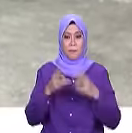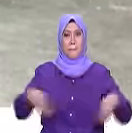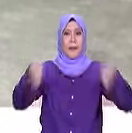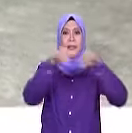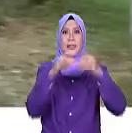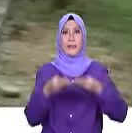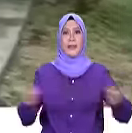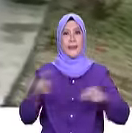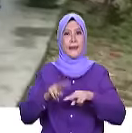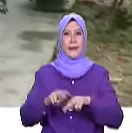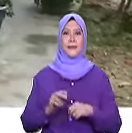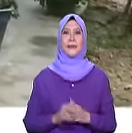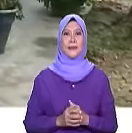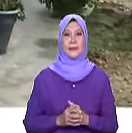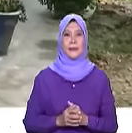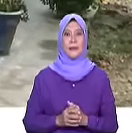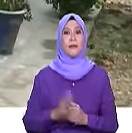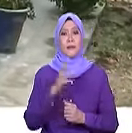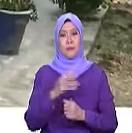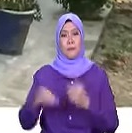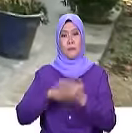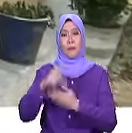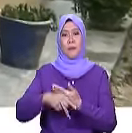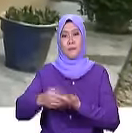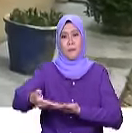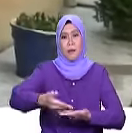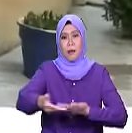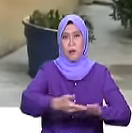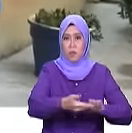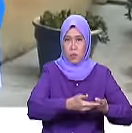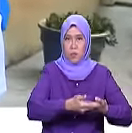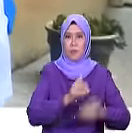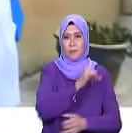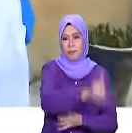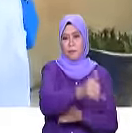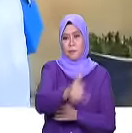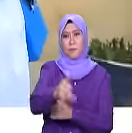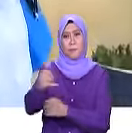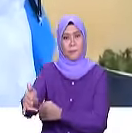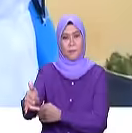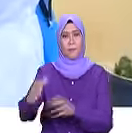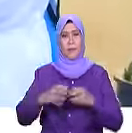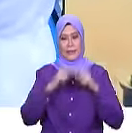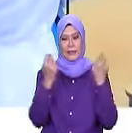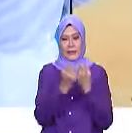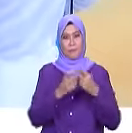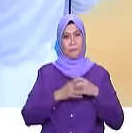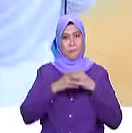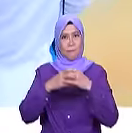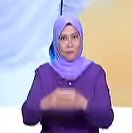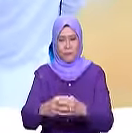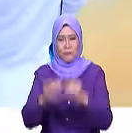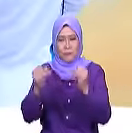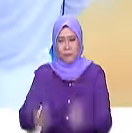Klang. Turut dilaksanakan program outreach vaksin dari rumah ke rumah oleh pasukan bergerak terhadap individu